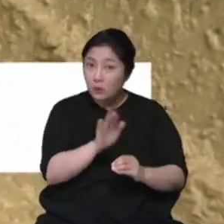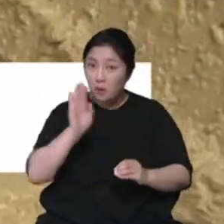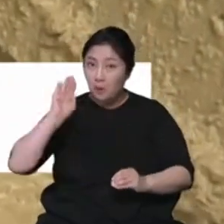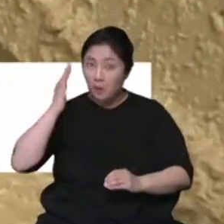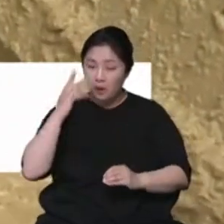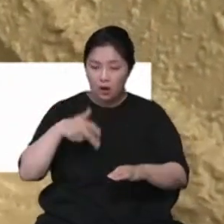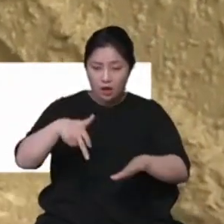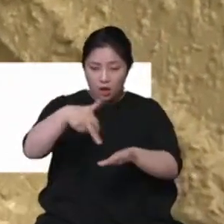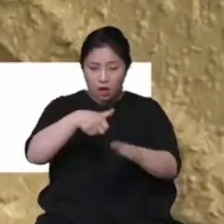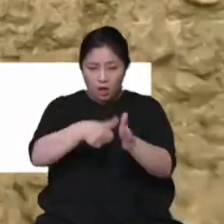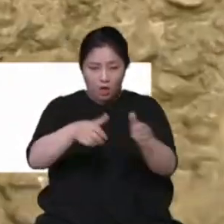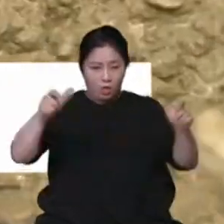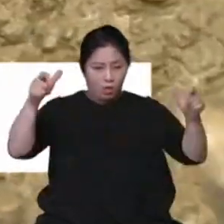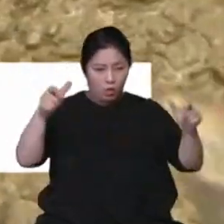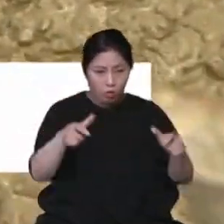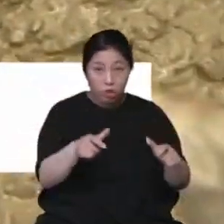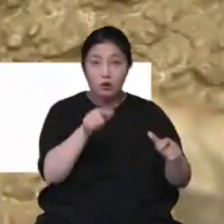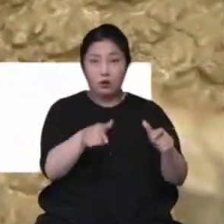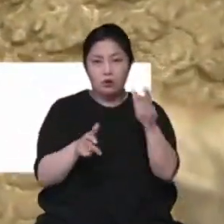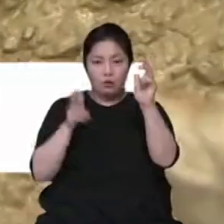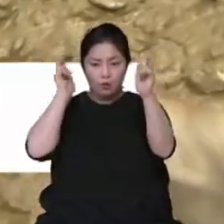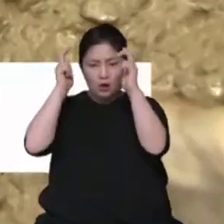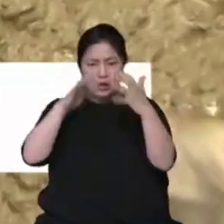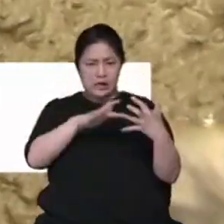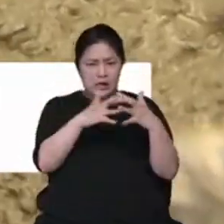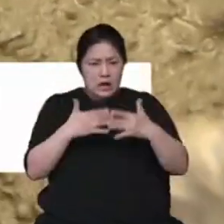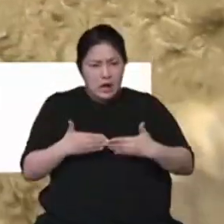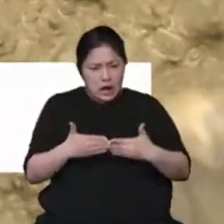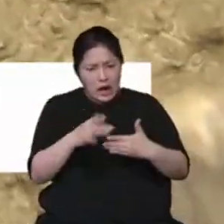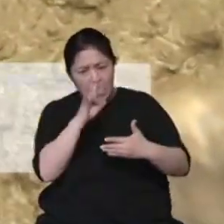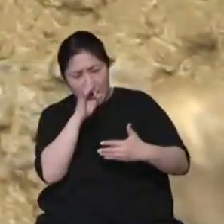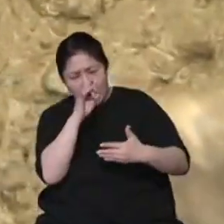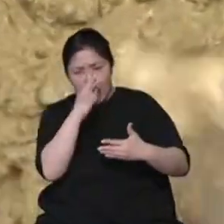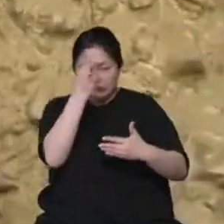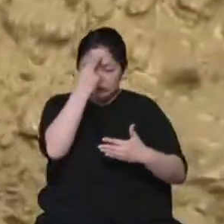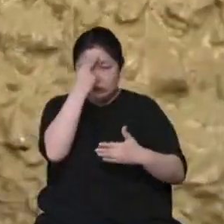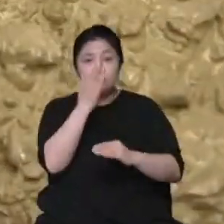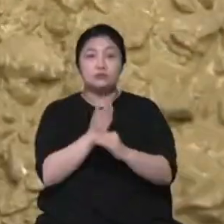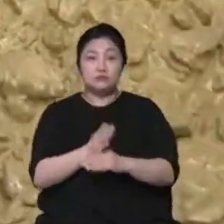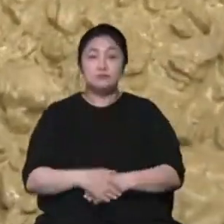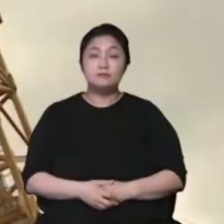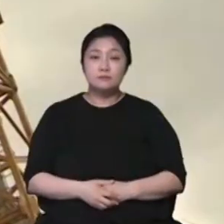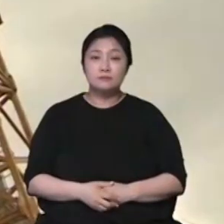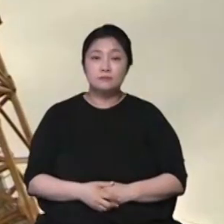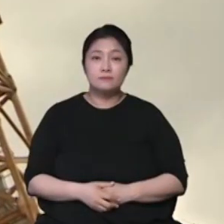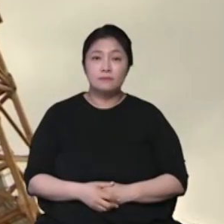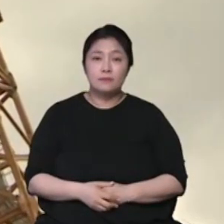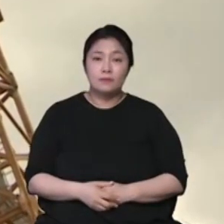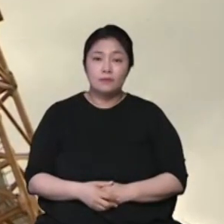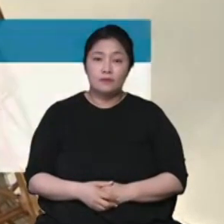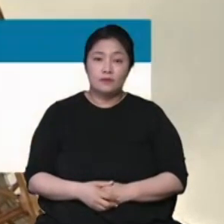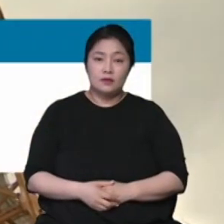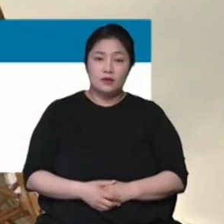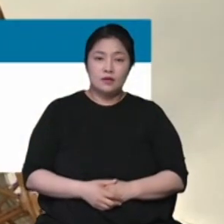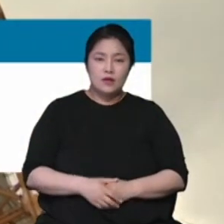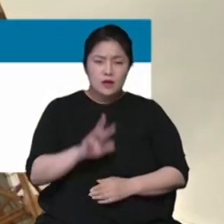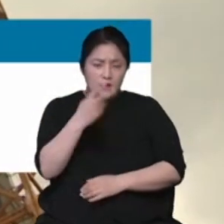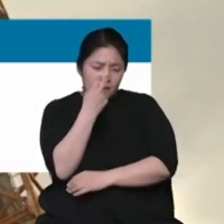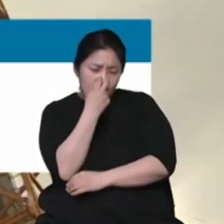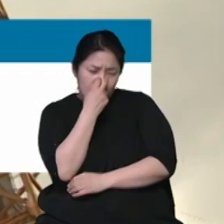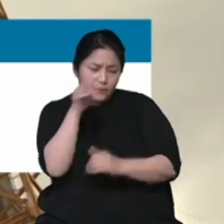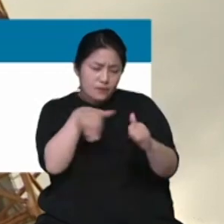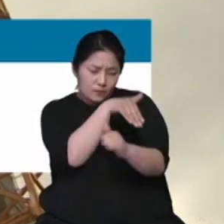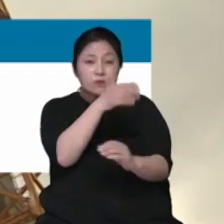최근 시멘트 공급이 줄면서 건설사는 공정률 저하로 애를 먹고 있습니다. 평소 예의 주시는 하고는